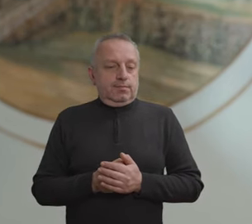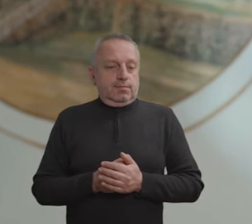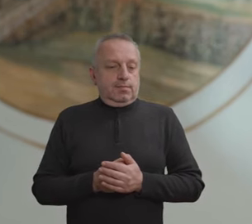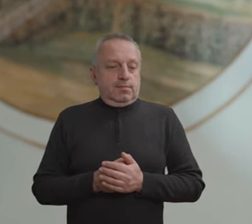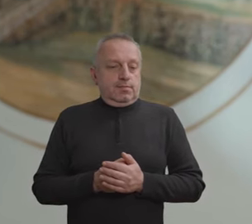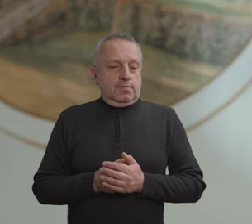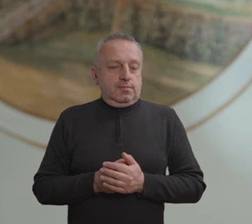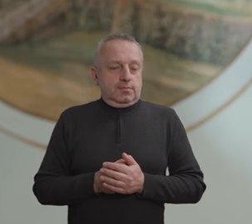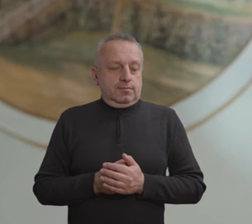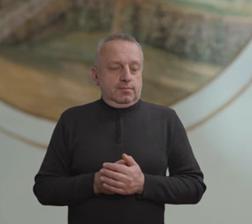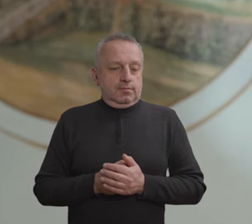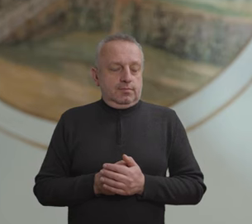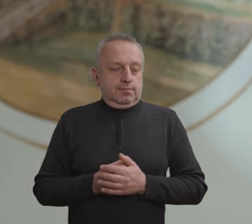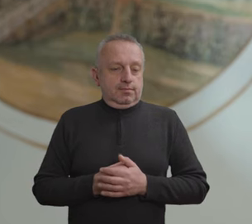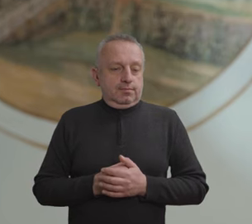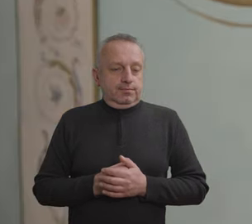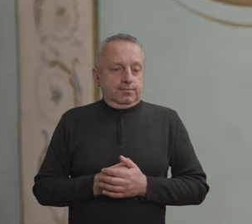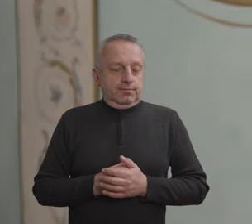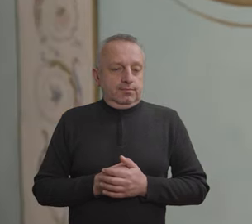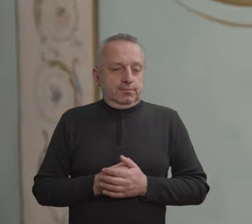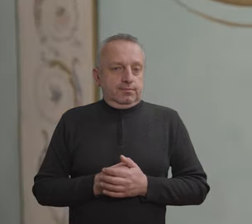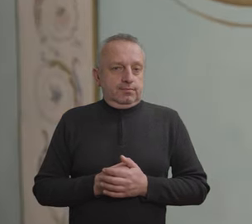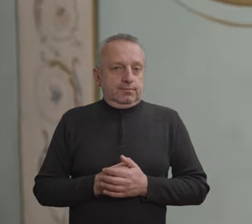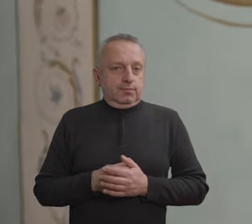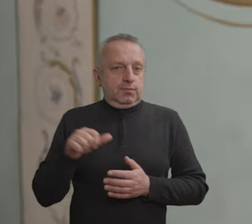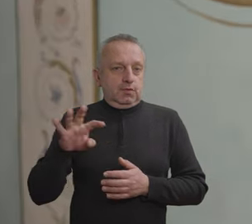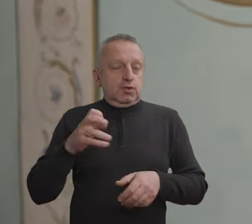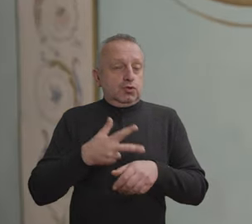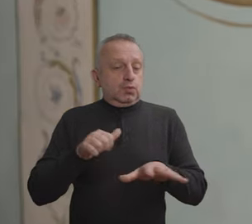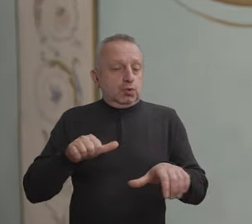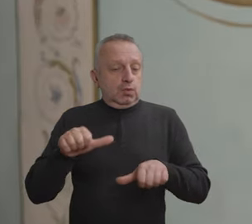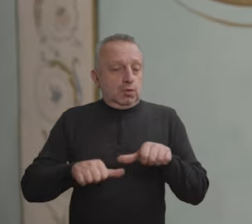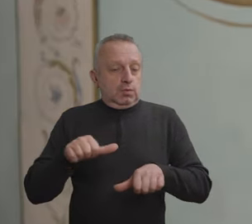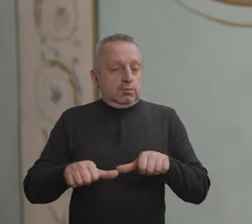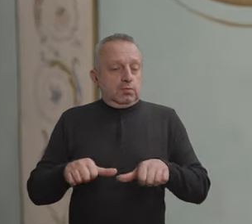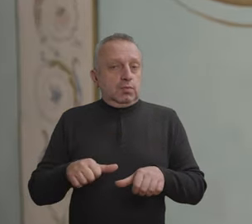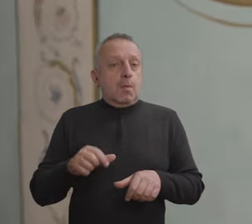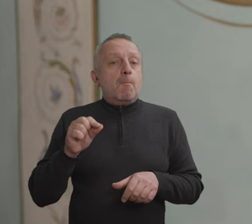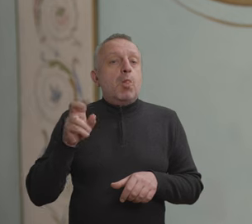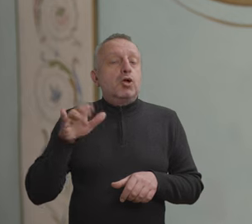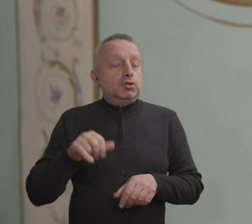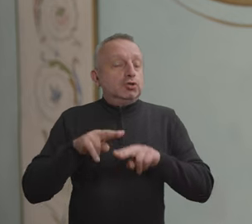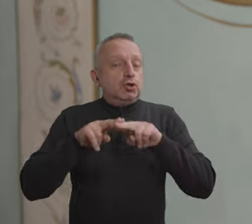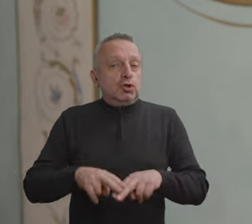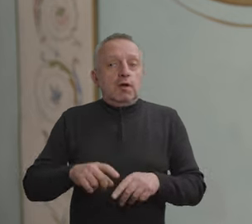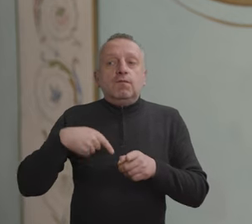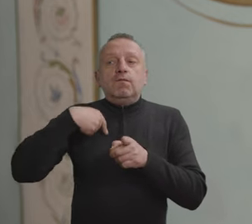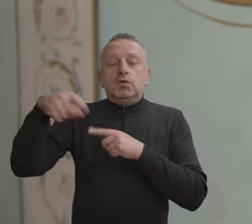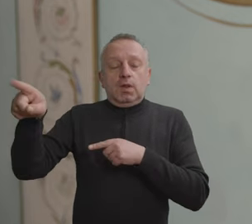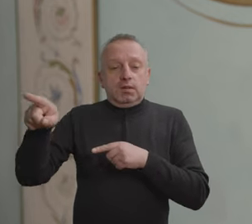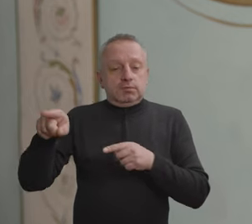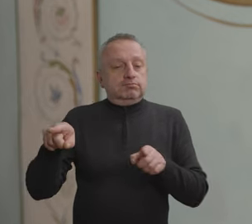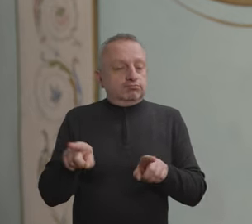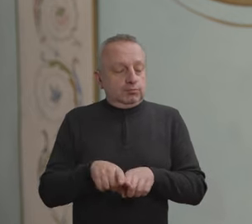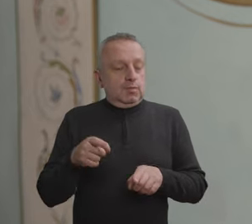nie była tym paktem zainteresowana. W 1936 roku Jerzy Potocki został wysłany z kolejną